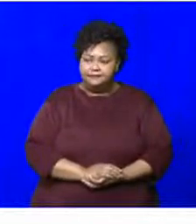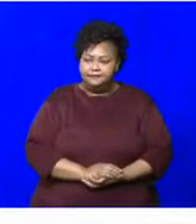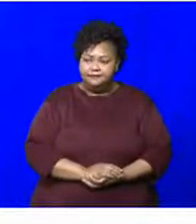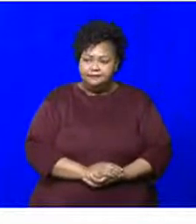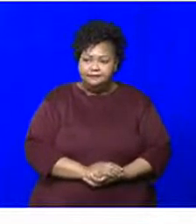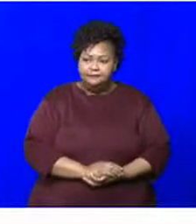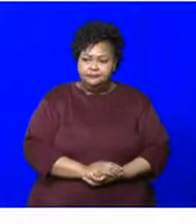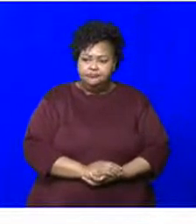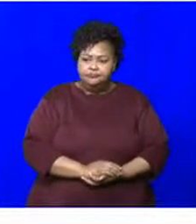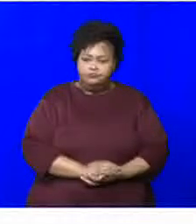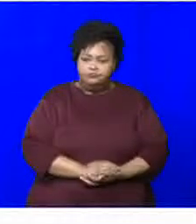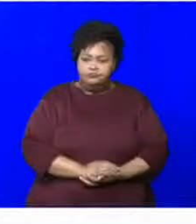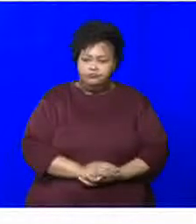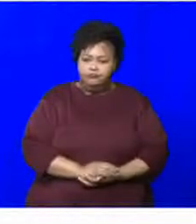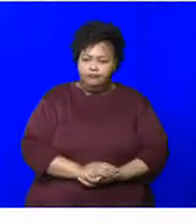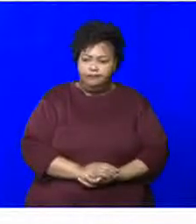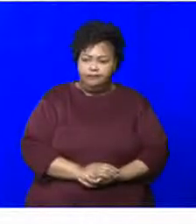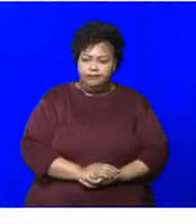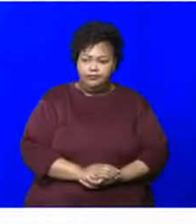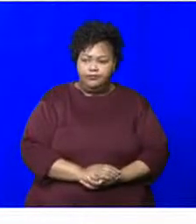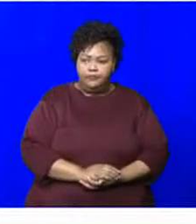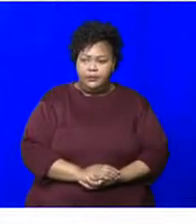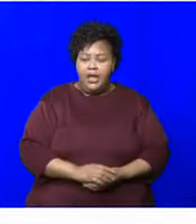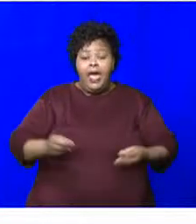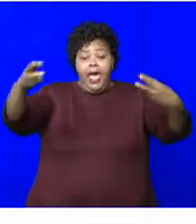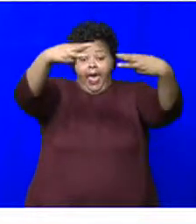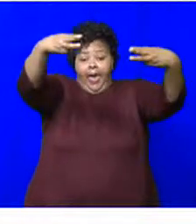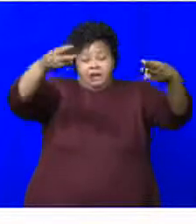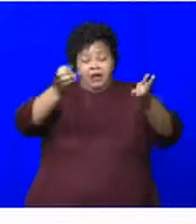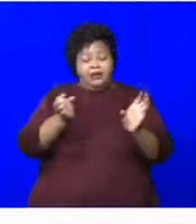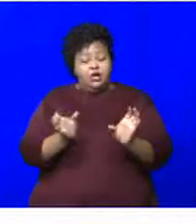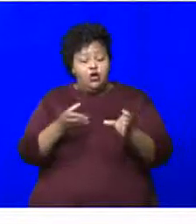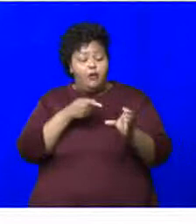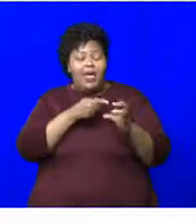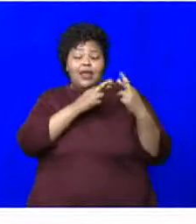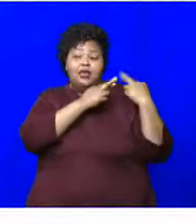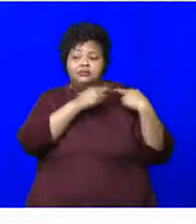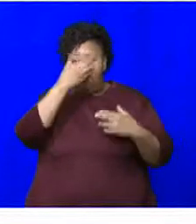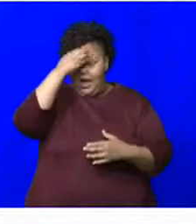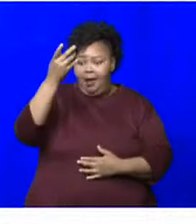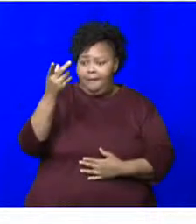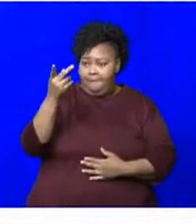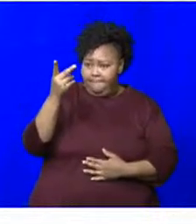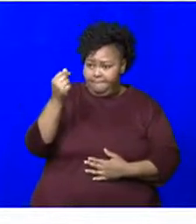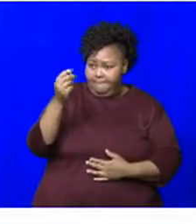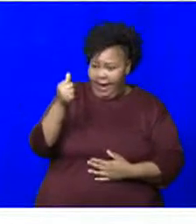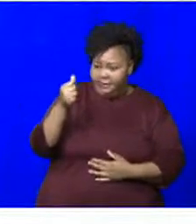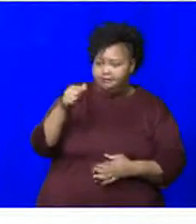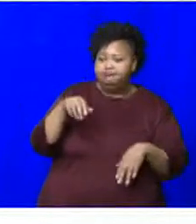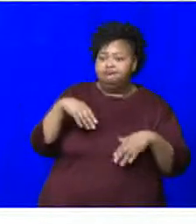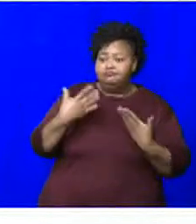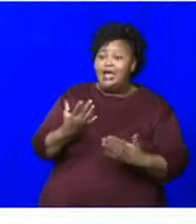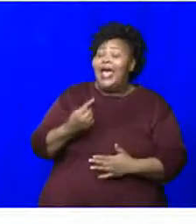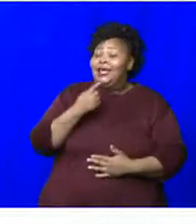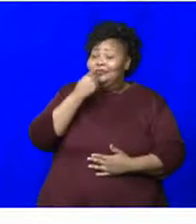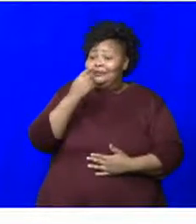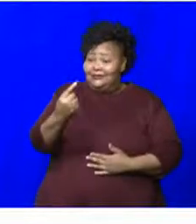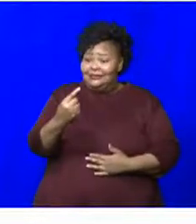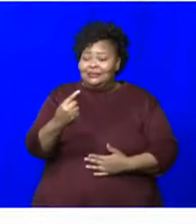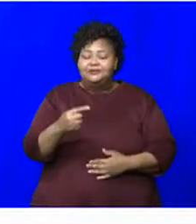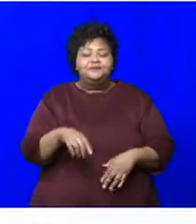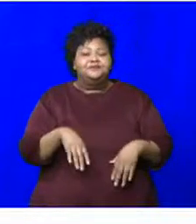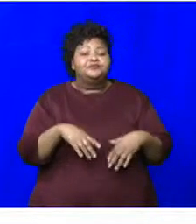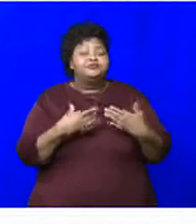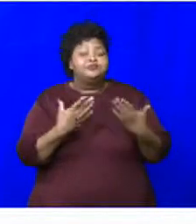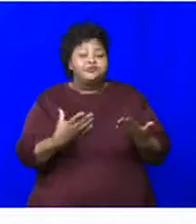Lwini. Likomiti lelibuke kusebenta kwetimali tembuso selinike telitiketekuchumana tebucwepheshe tinyanga letintsatfu kutsi